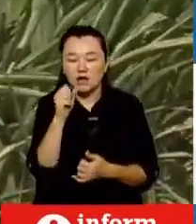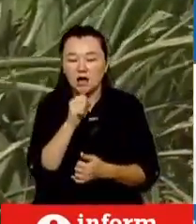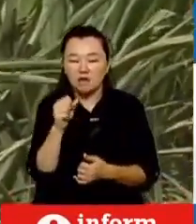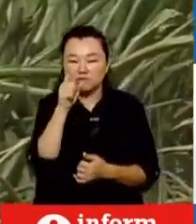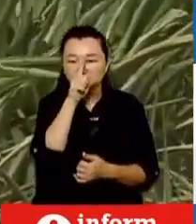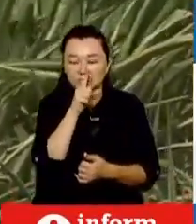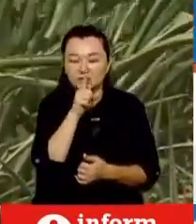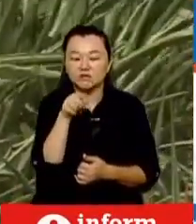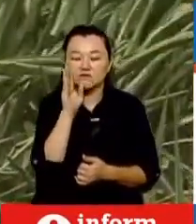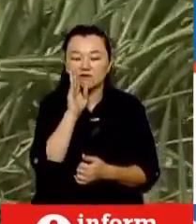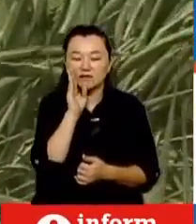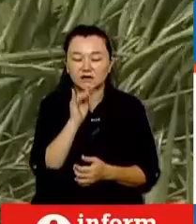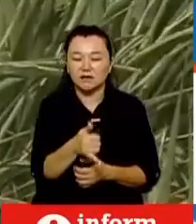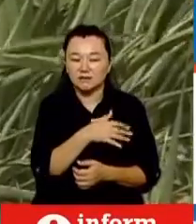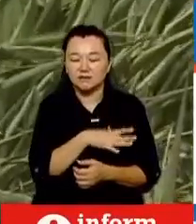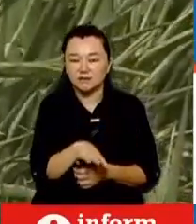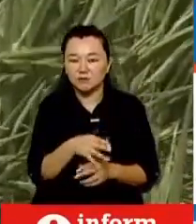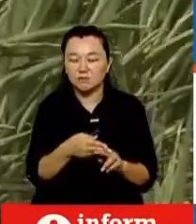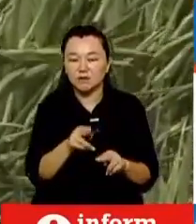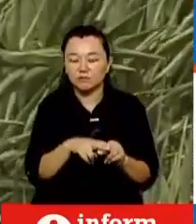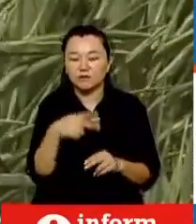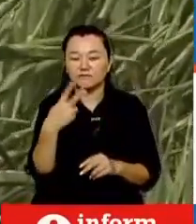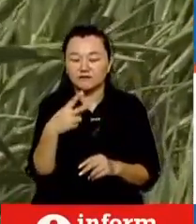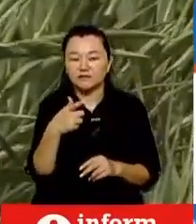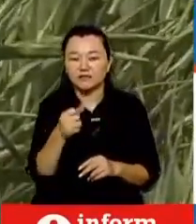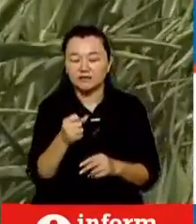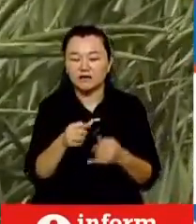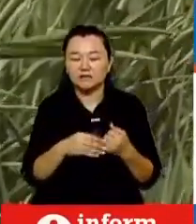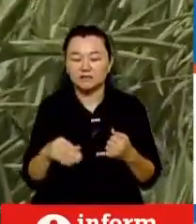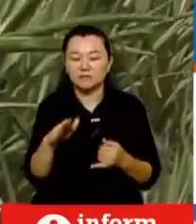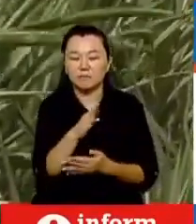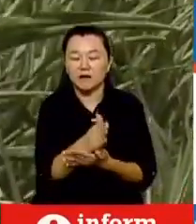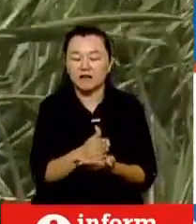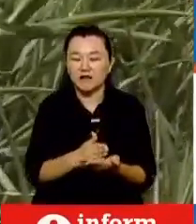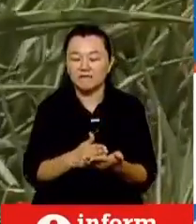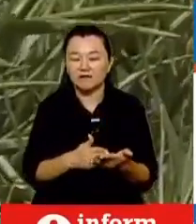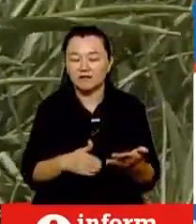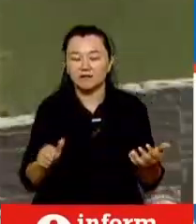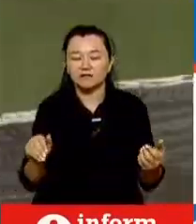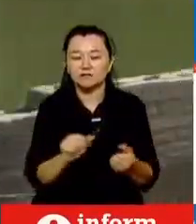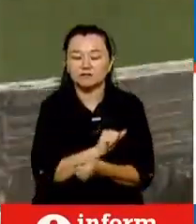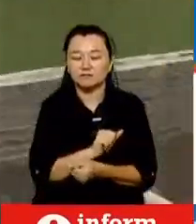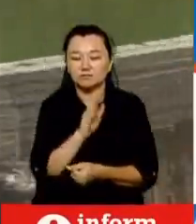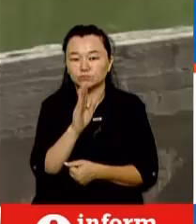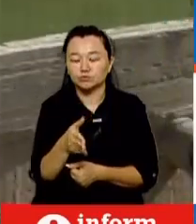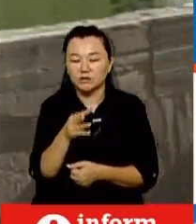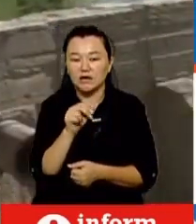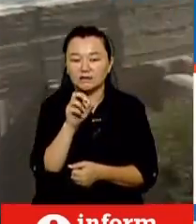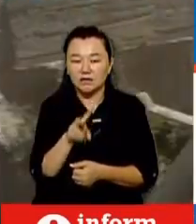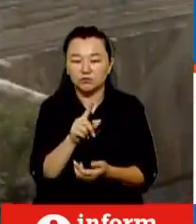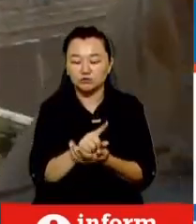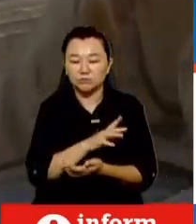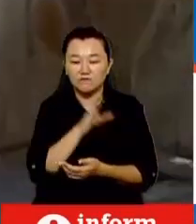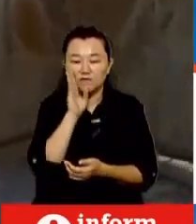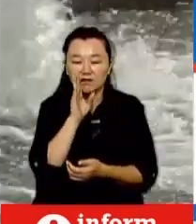болса да тамшы су көрмепті. Сондықтан 20 гектар алқаптың тең жартысы қурауға шақ тұр. Каналға келуі тиіс су